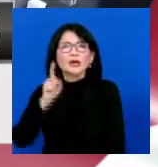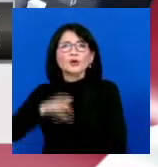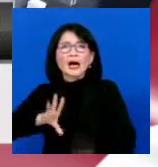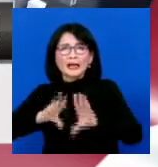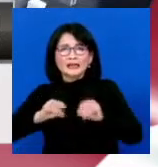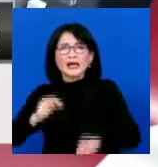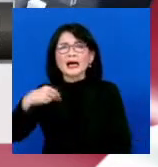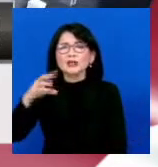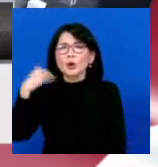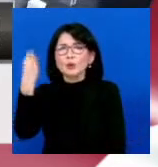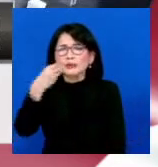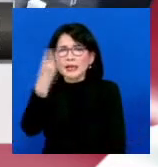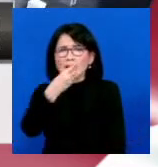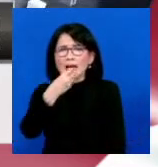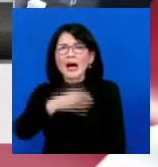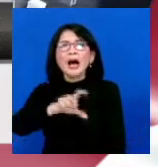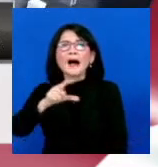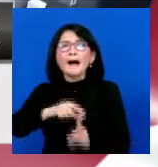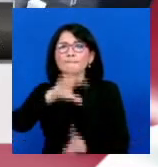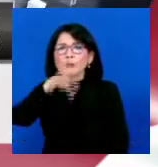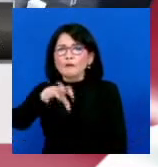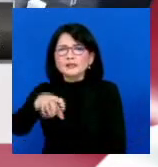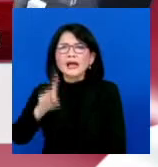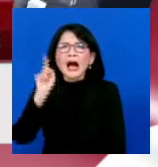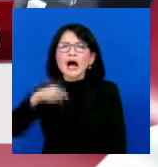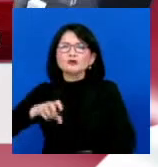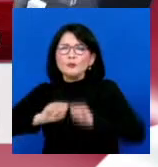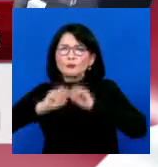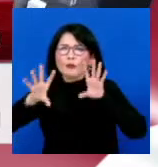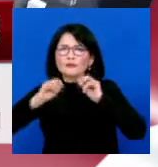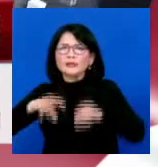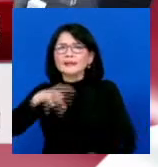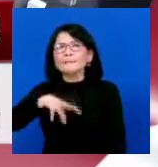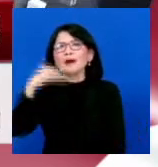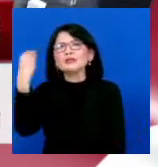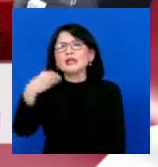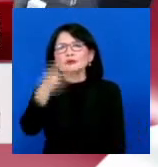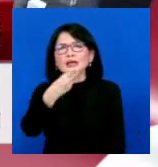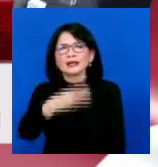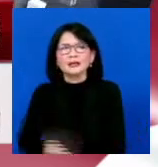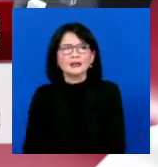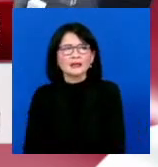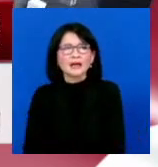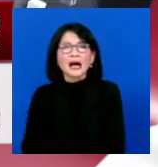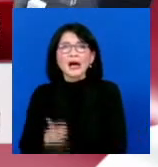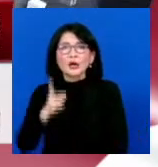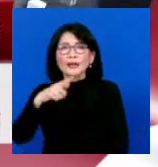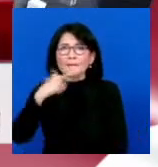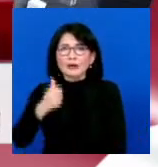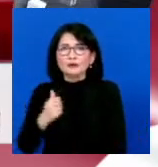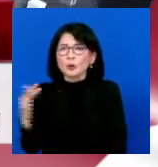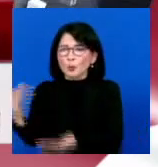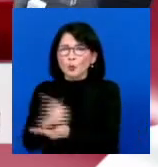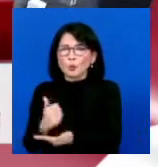Pariwisata Dinas Pariwisata provinsi ini yang harus mempromosi daerah wisata-wisata kalauwisata ini bagus ini bisa mendatangkan income buat